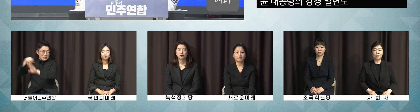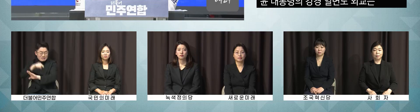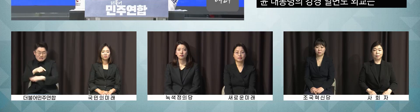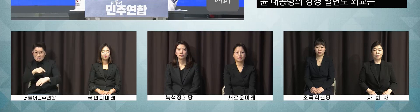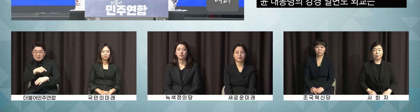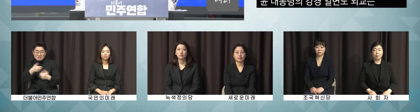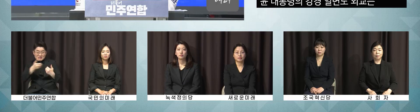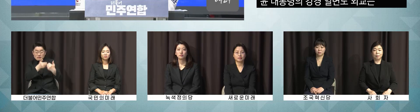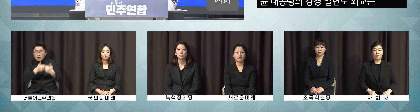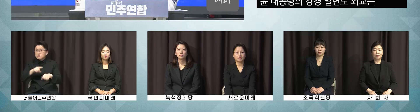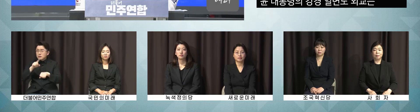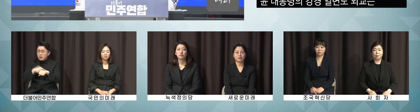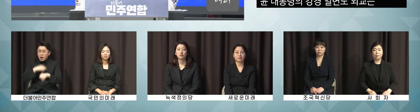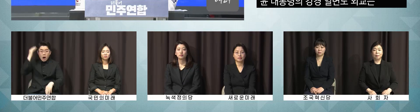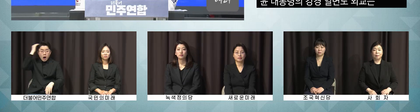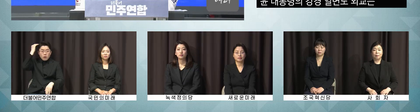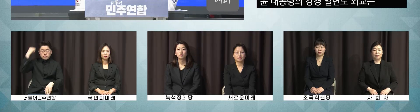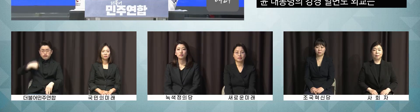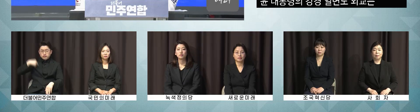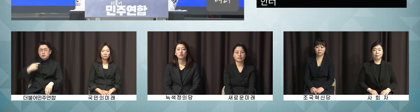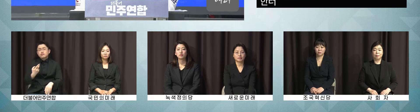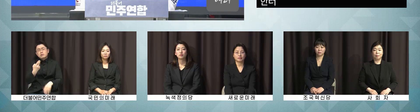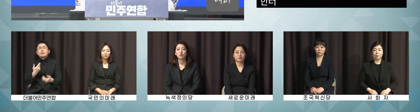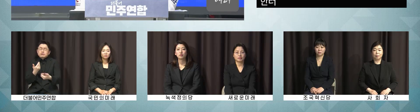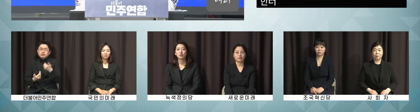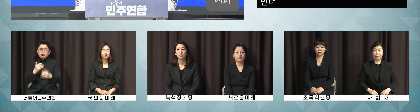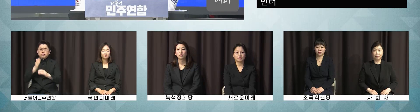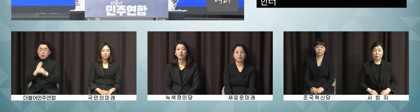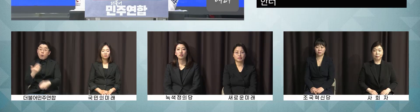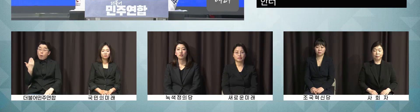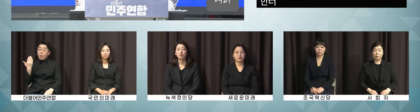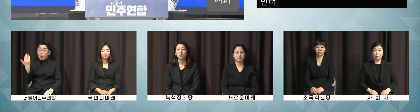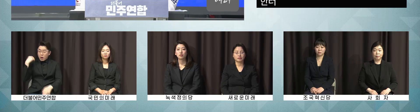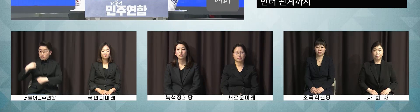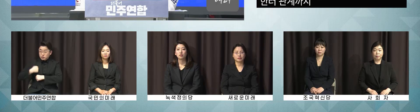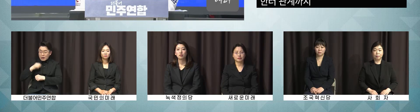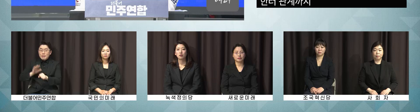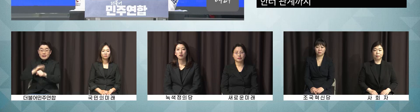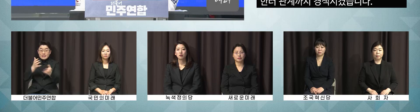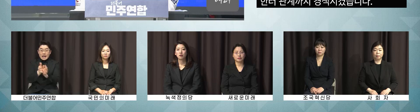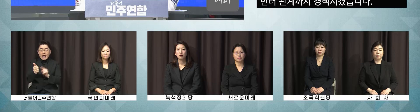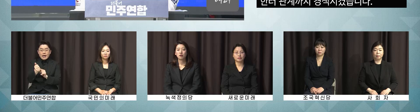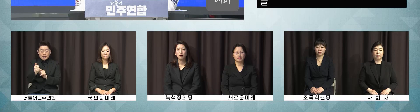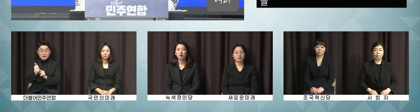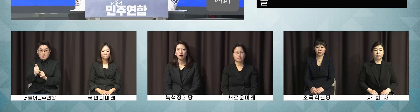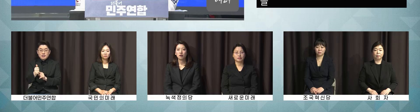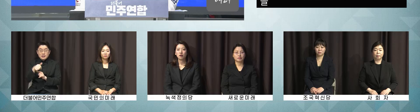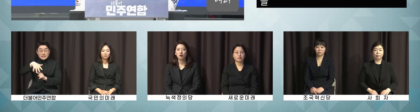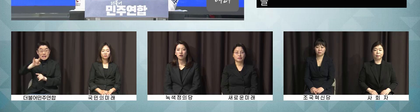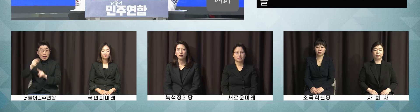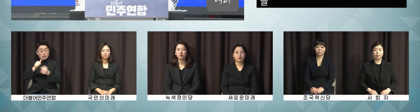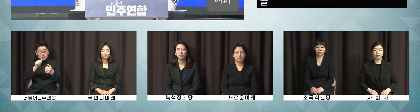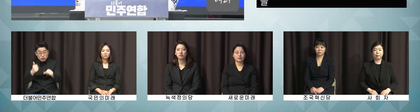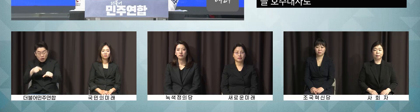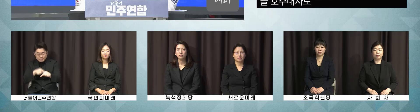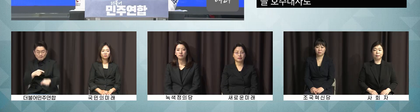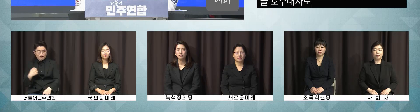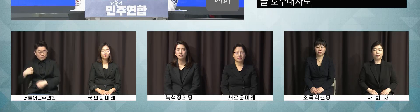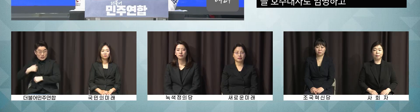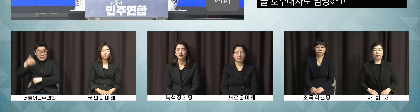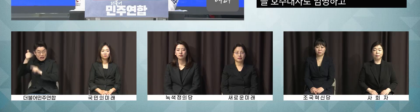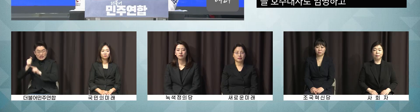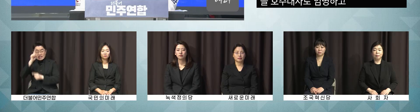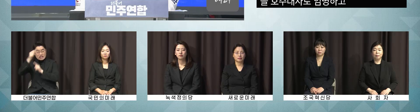관계까지 경색시켰습니다. 최근 최상병 사건 피의자 이종섭을 호주 대사로 임명하고 귀국쇼, 사퇴쇼를